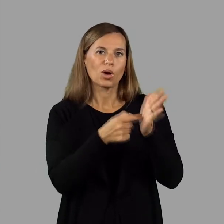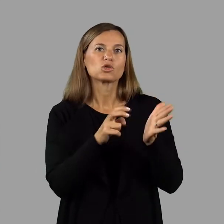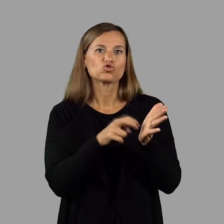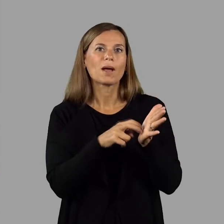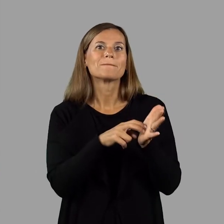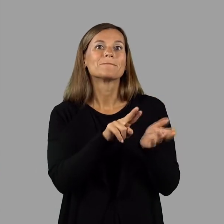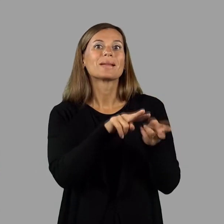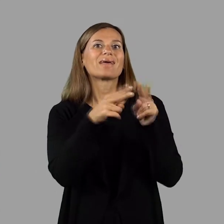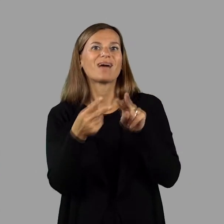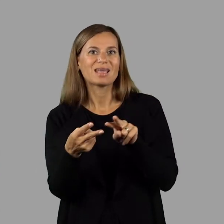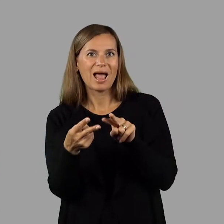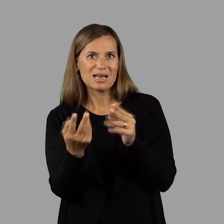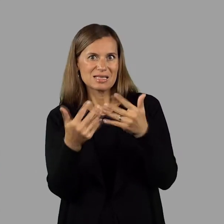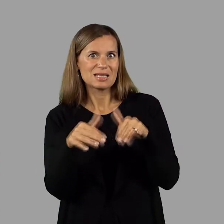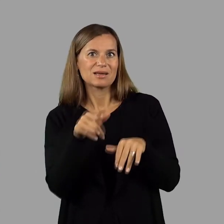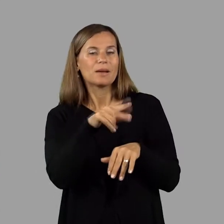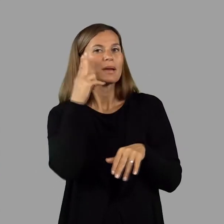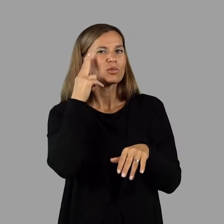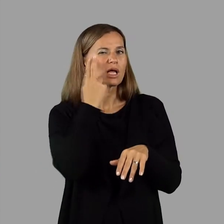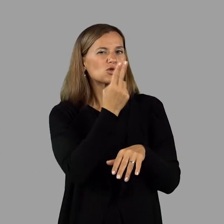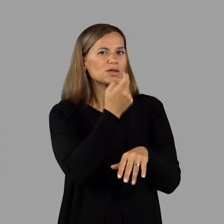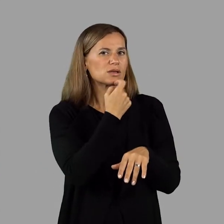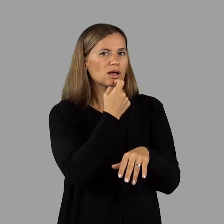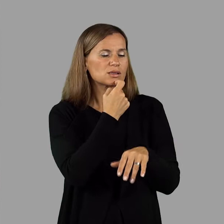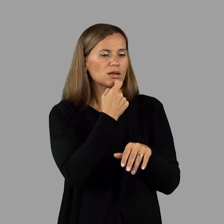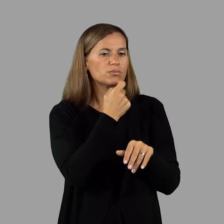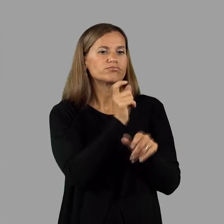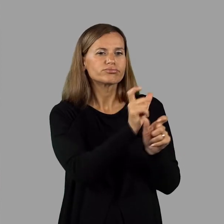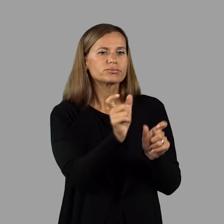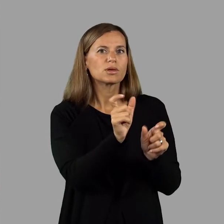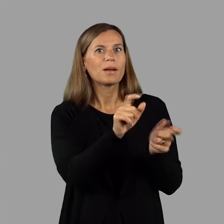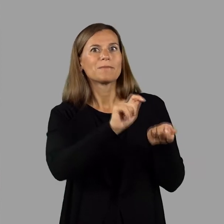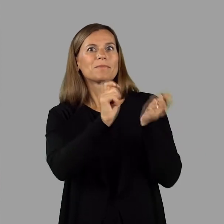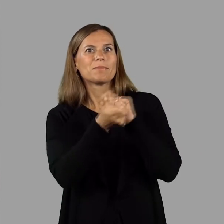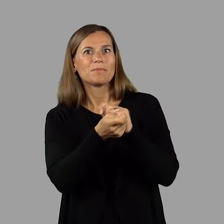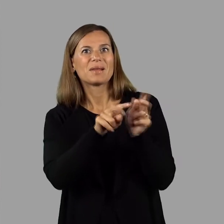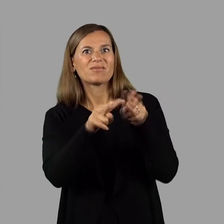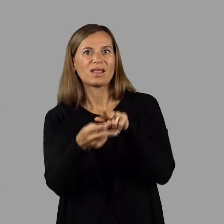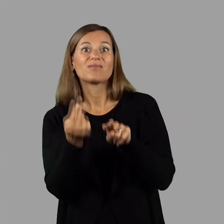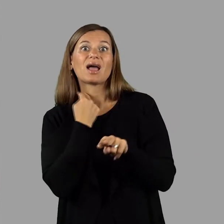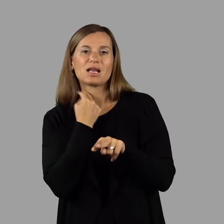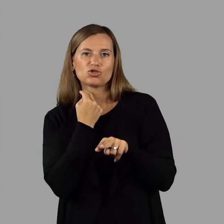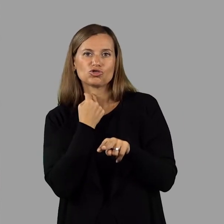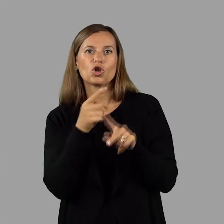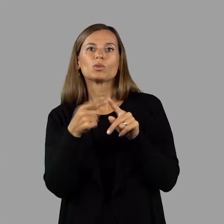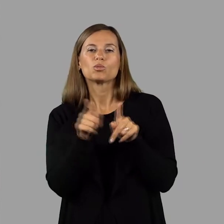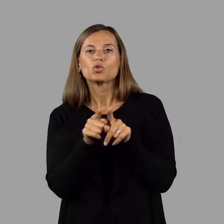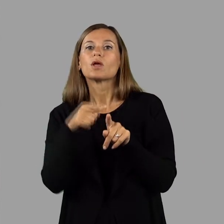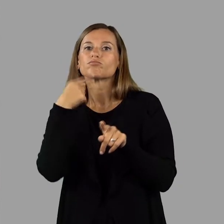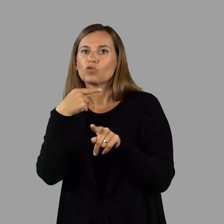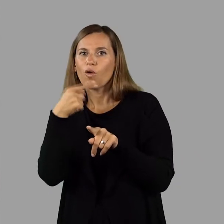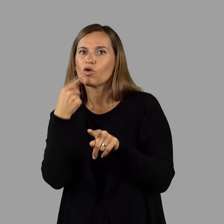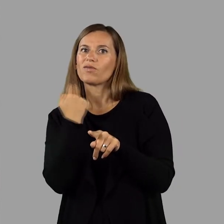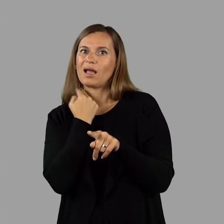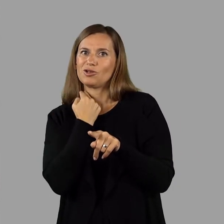prevajalnik, ki razpozna slovenski jezik, prevede v angleščino in potem sintetizira v angleški